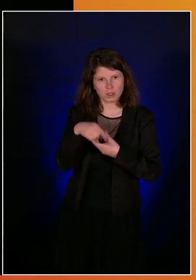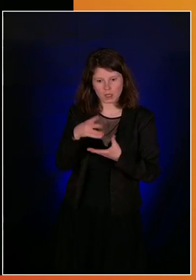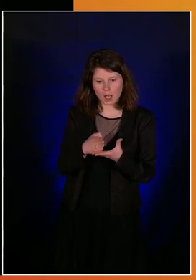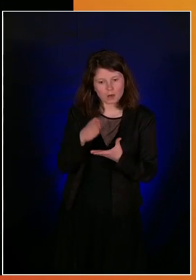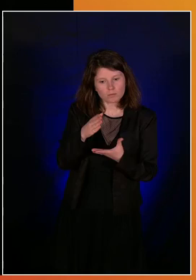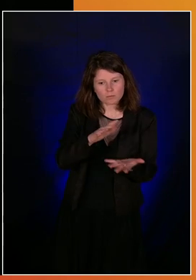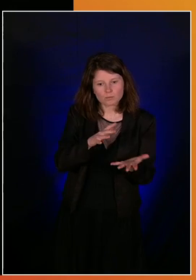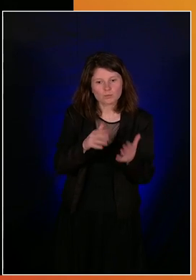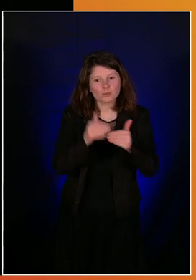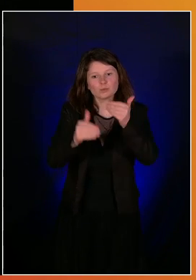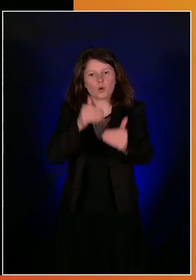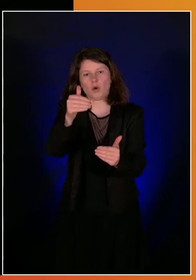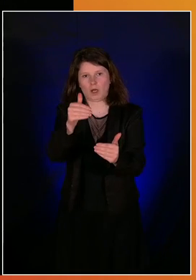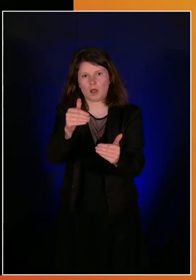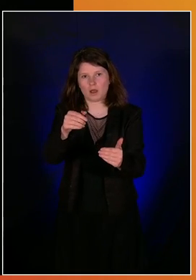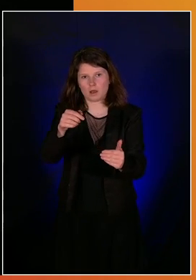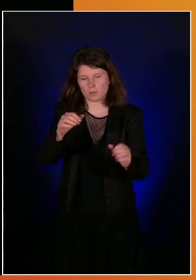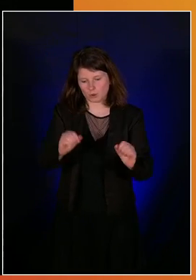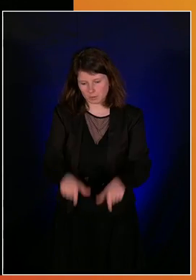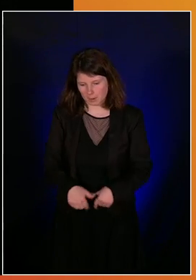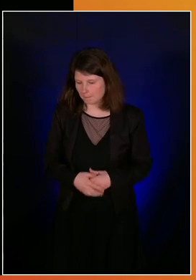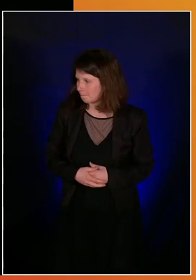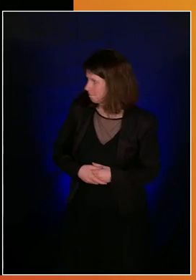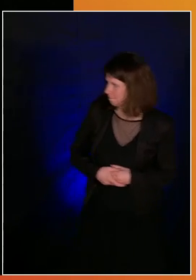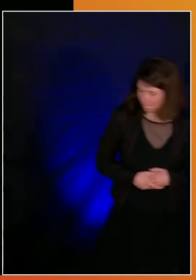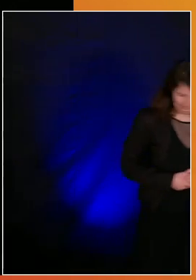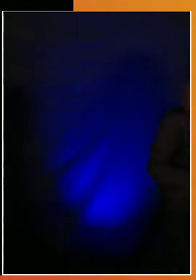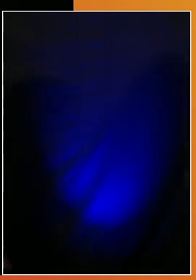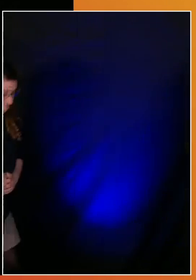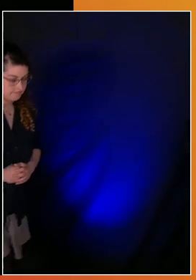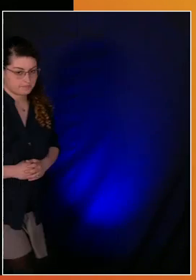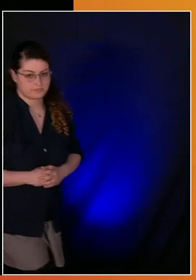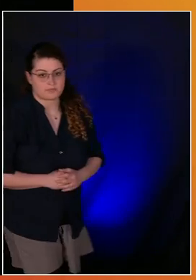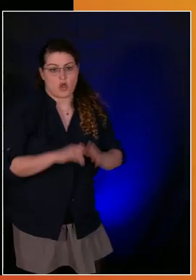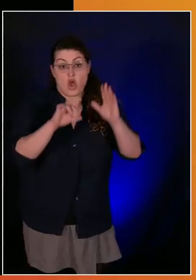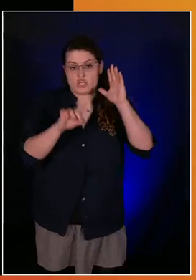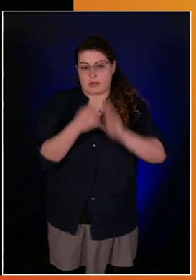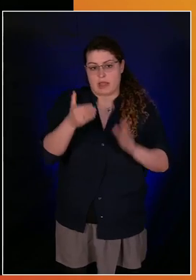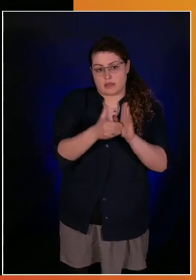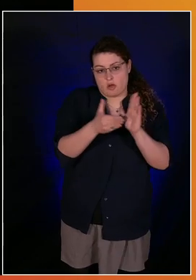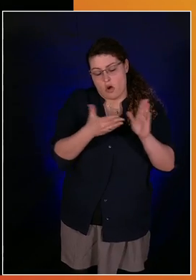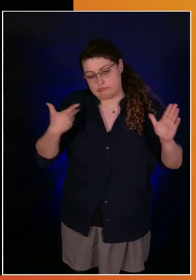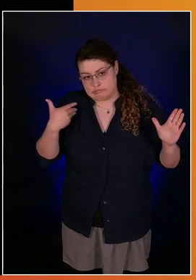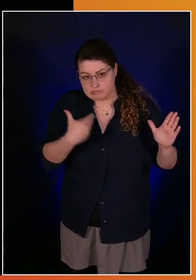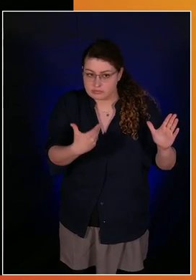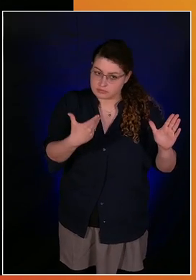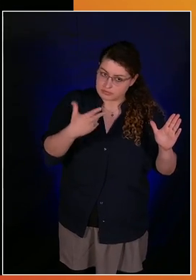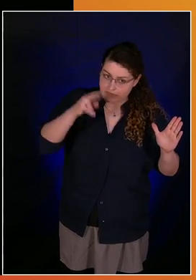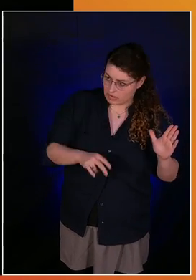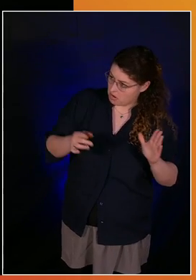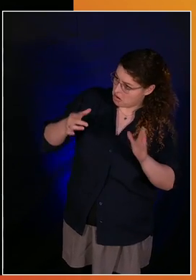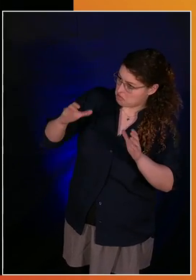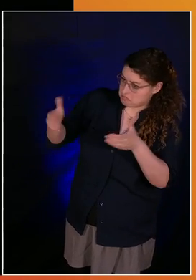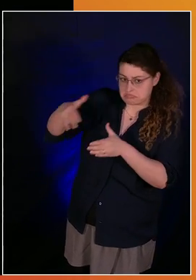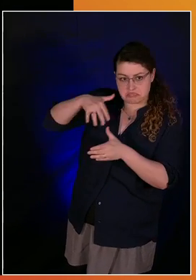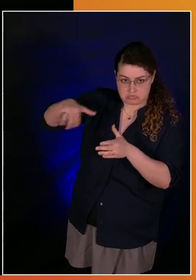possible pour conclure et une troisième fois mais bon il faut quand même le dire parce que vraiment elles ont fait un travail formidable